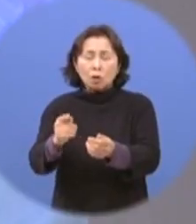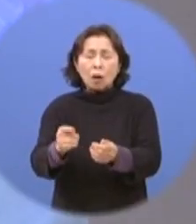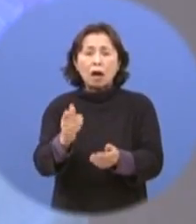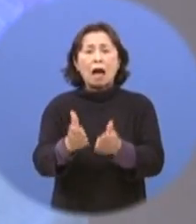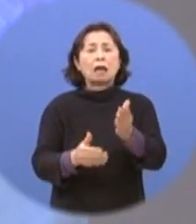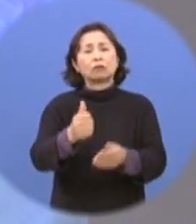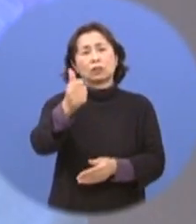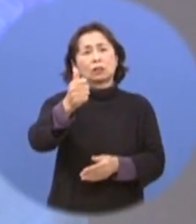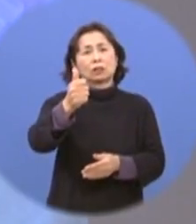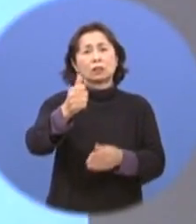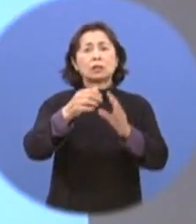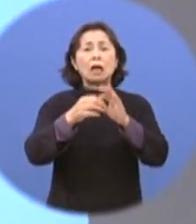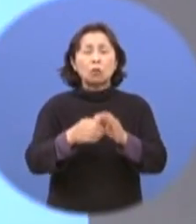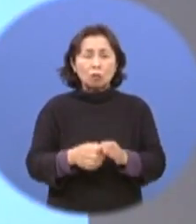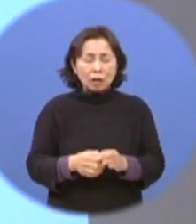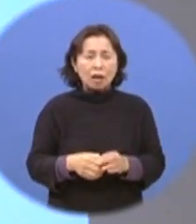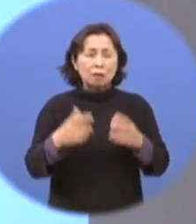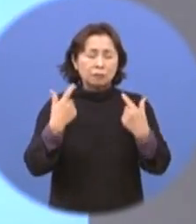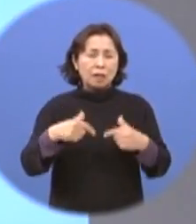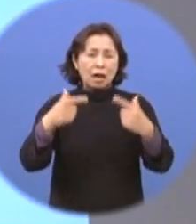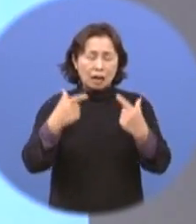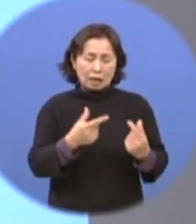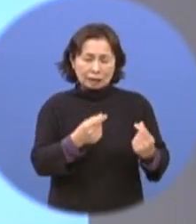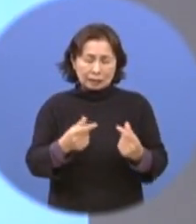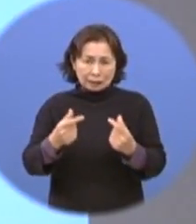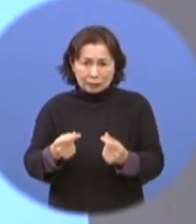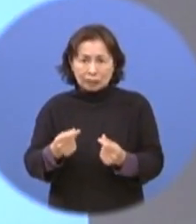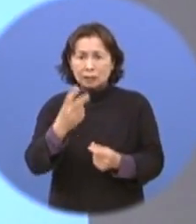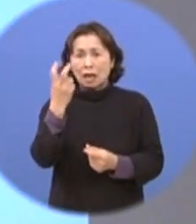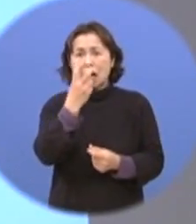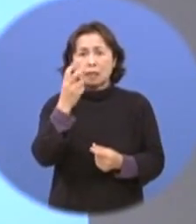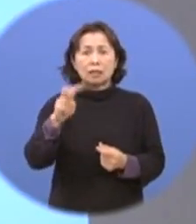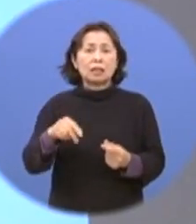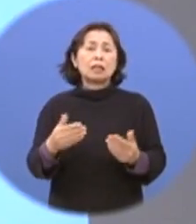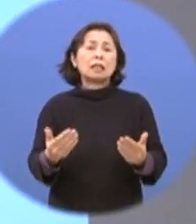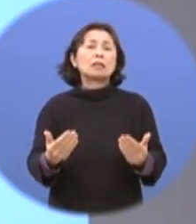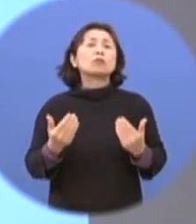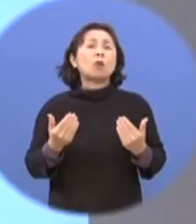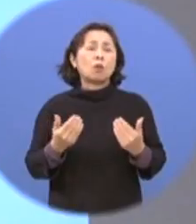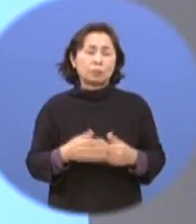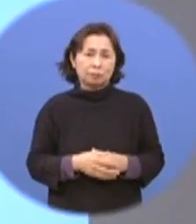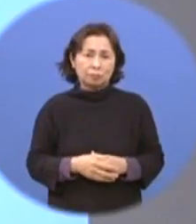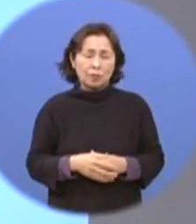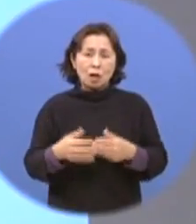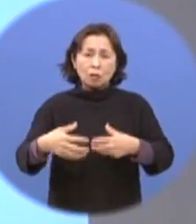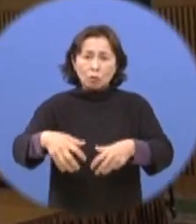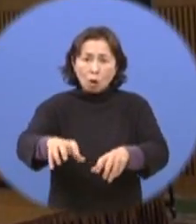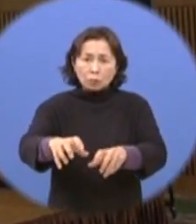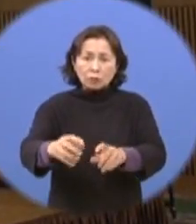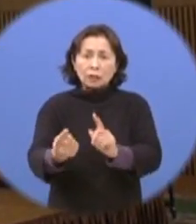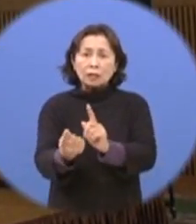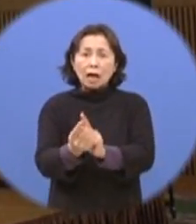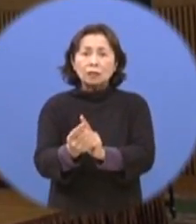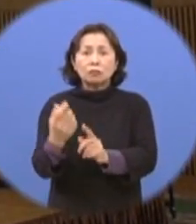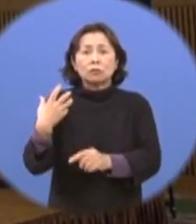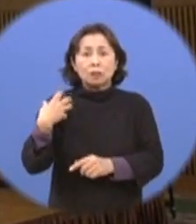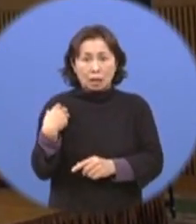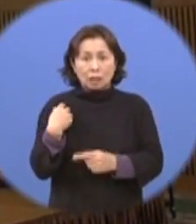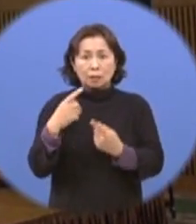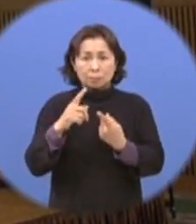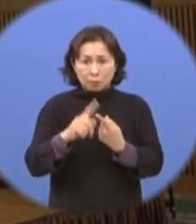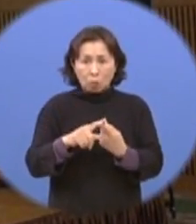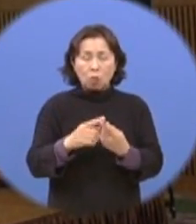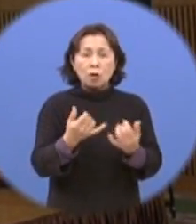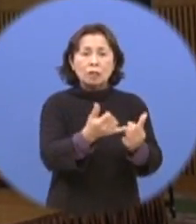普段からの適切な飼育管理が大切で飼い主は動物に対する責任だけでなく社会に